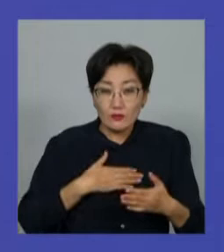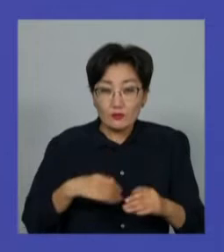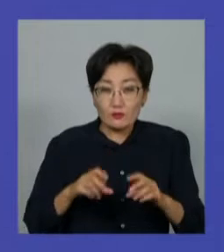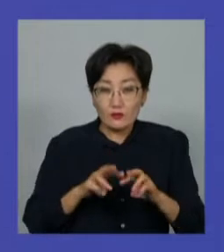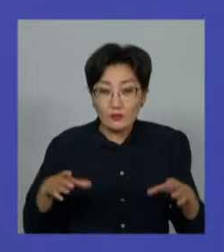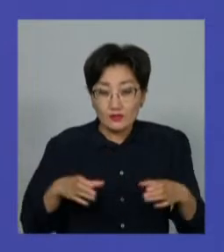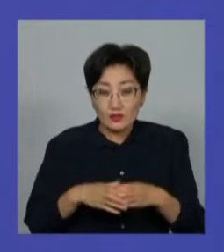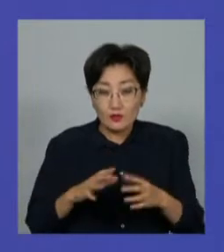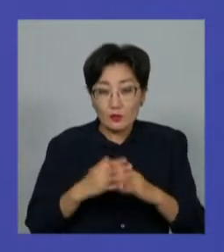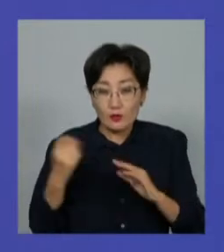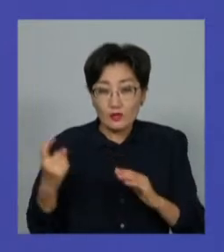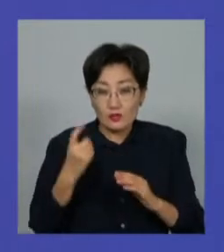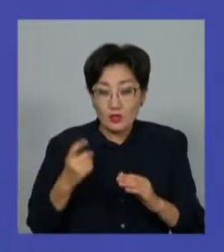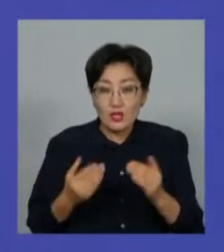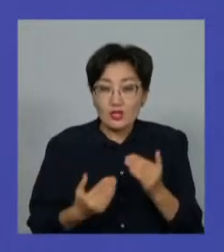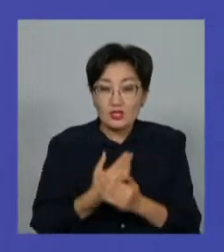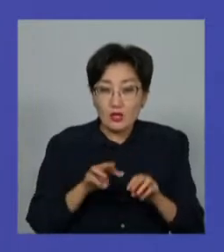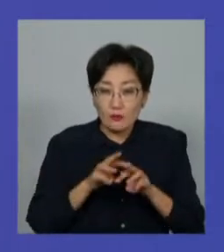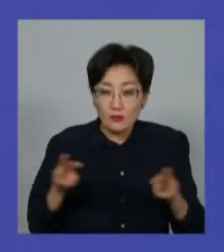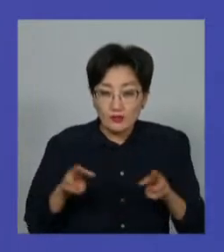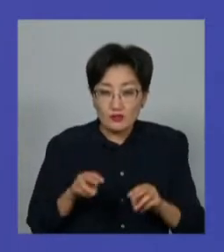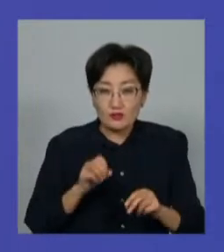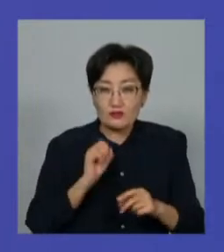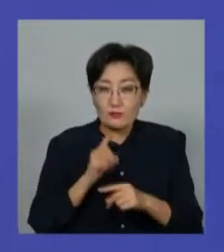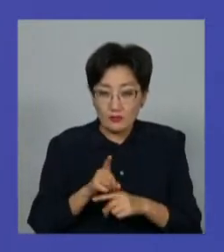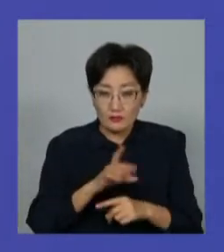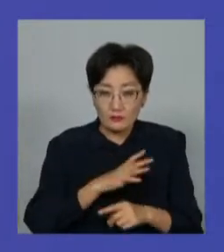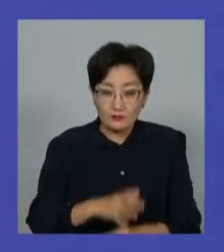үкіметке ауыл шаруашылығының жаңа министріне міндет жүктедім.